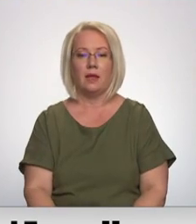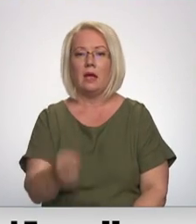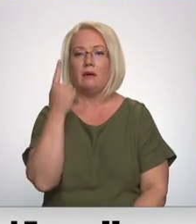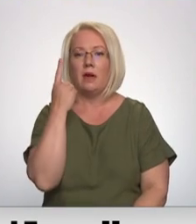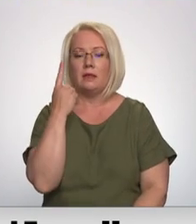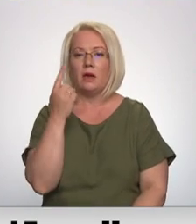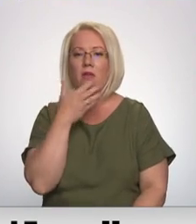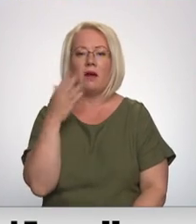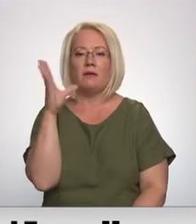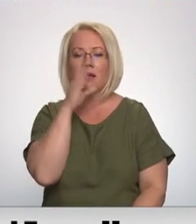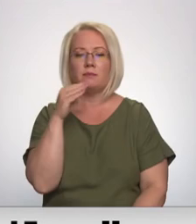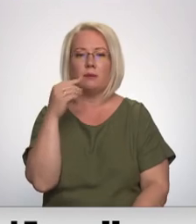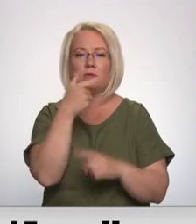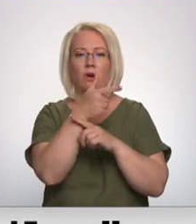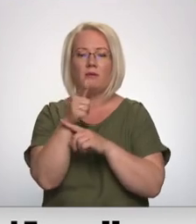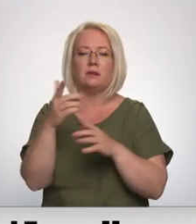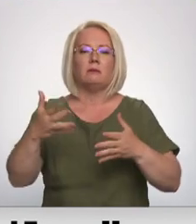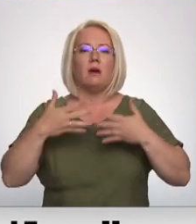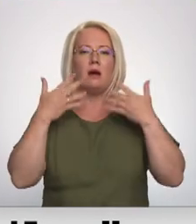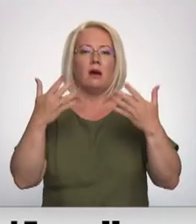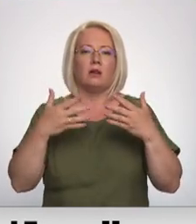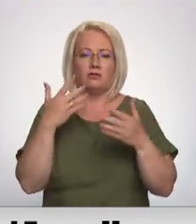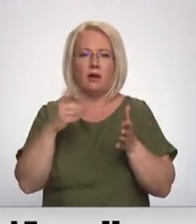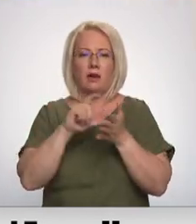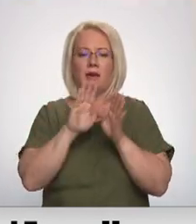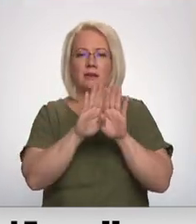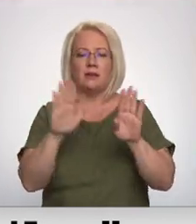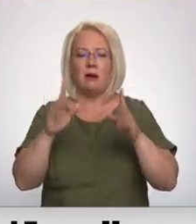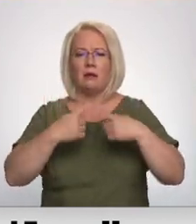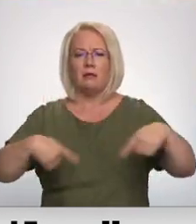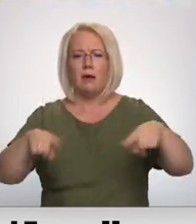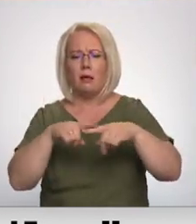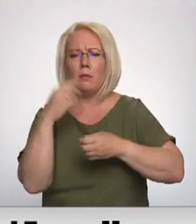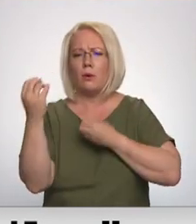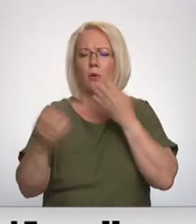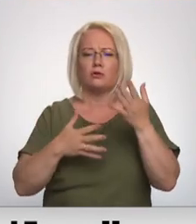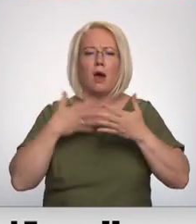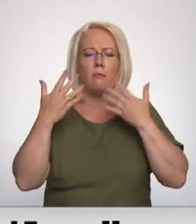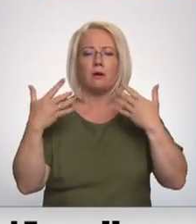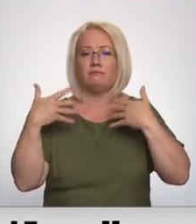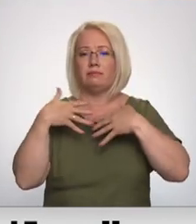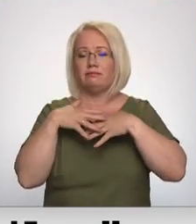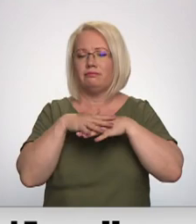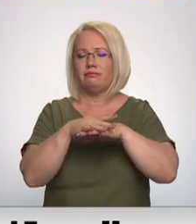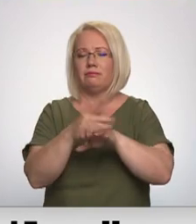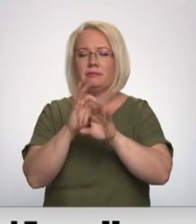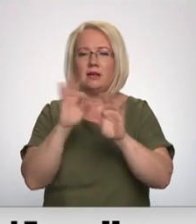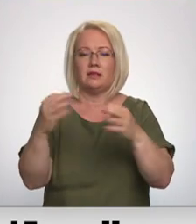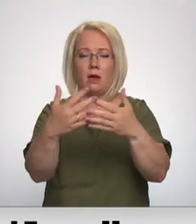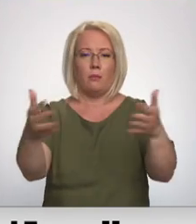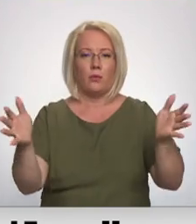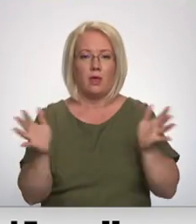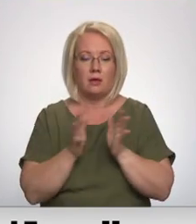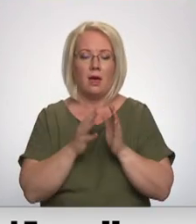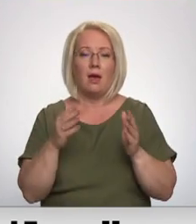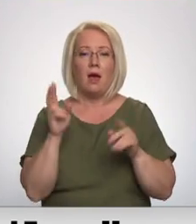Vienīgais, ko nav iespējams nofilmēt, ir smārža. Izstādes telpā rožu dažādi aromāti savijušies vienā kopīgā buķetē.